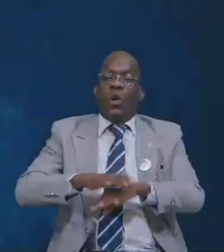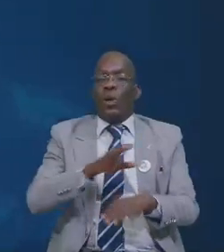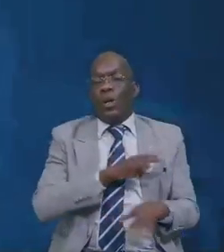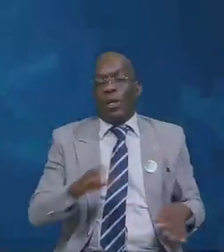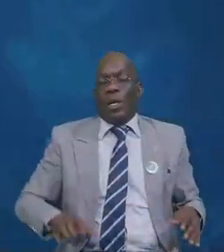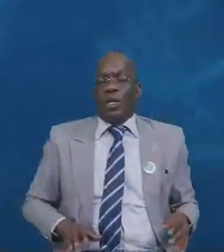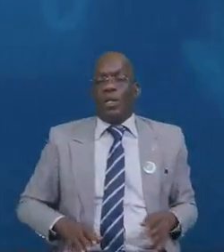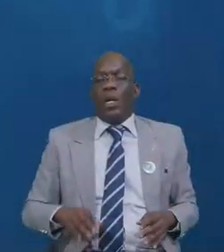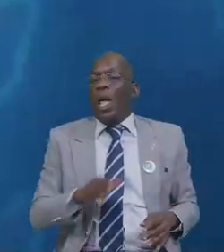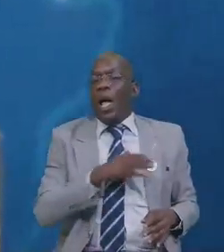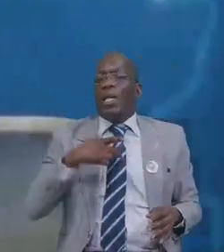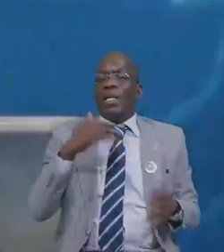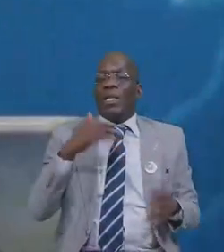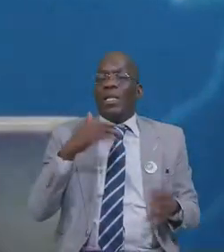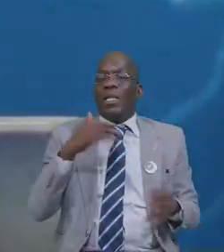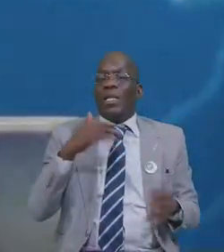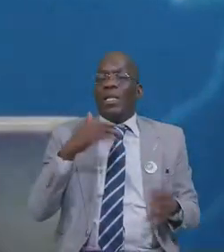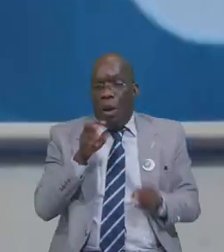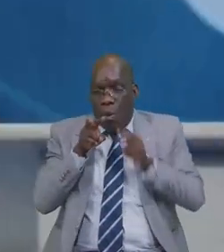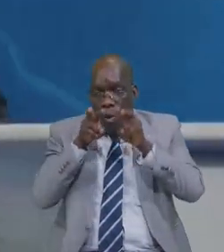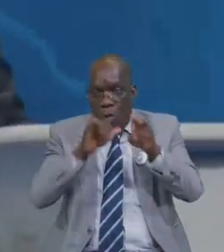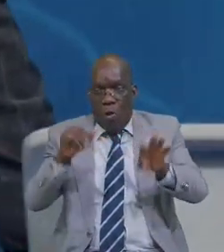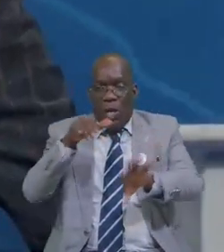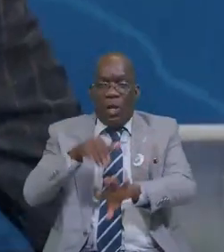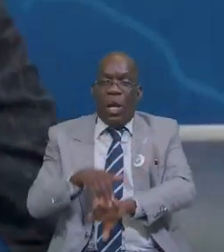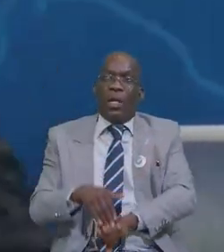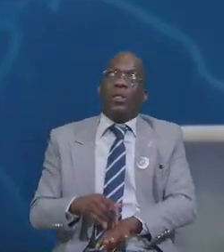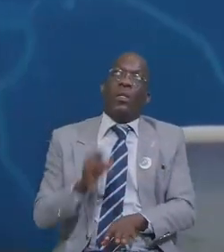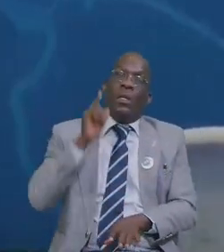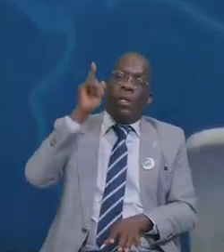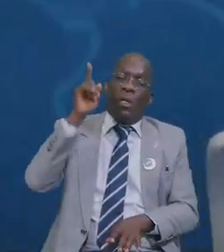Et elle a dit, je regarde le Seigneur,